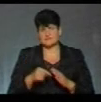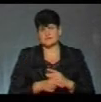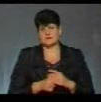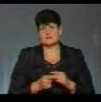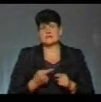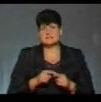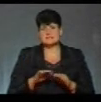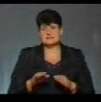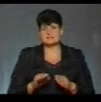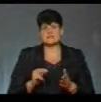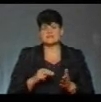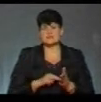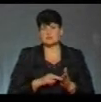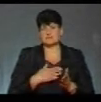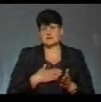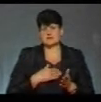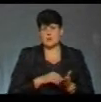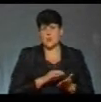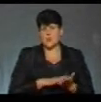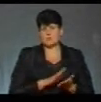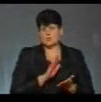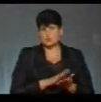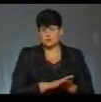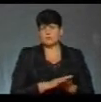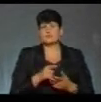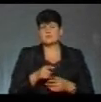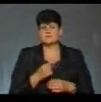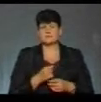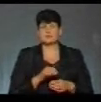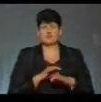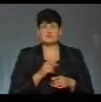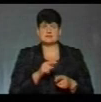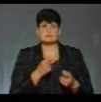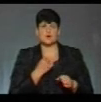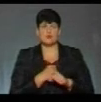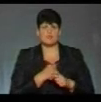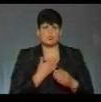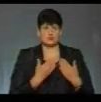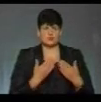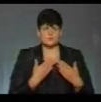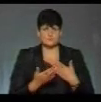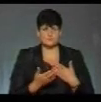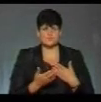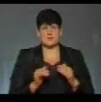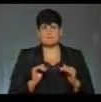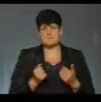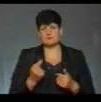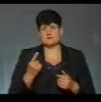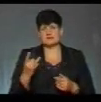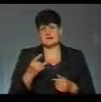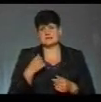діти ставляться в нас на облік. Наші працівники проводять з ними відповідні профілактичні роботи. Ну, мінімум раз на